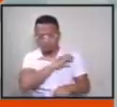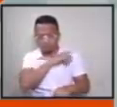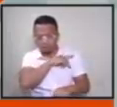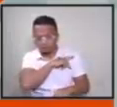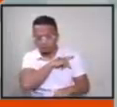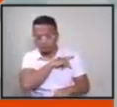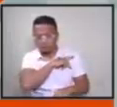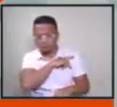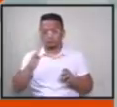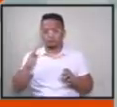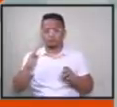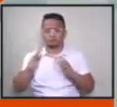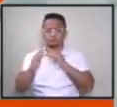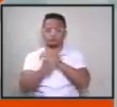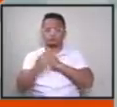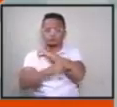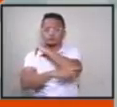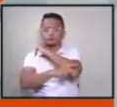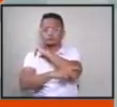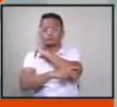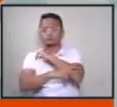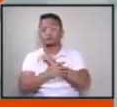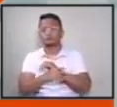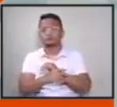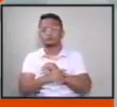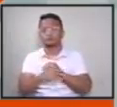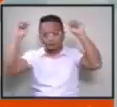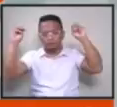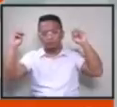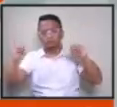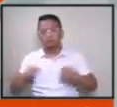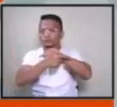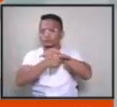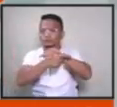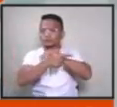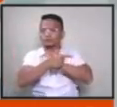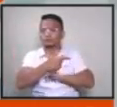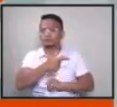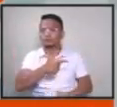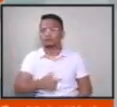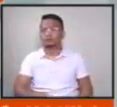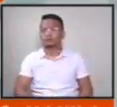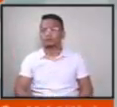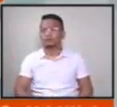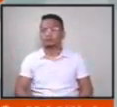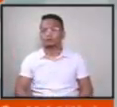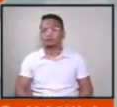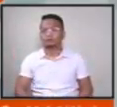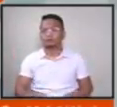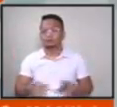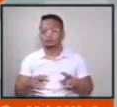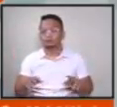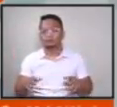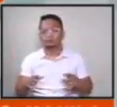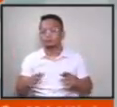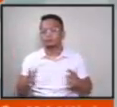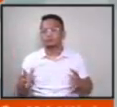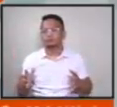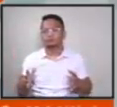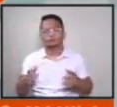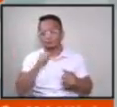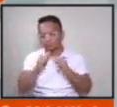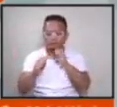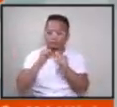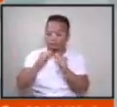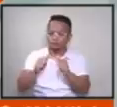director ng Pangasinan, hindi po sa COP dahil vice mayor yung kamag-anak. Maski punta kayo sa bahay, sir, baka well, sila sa bahay, well, sir, wala. Mag-deny ka na